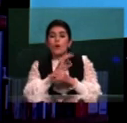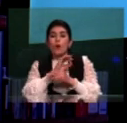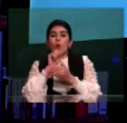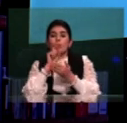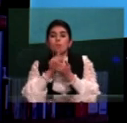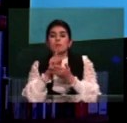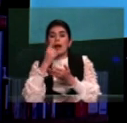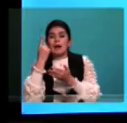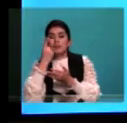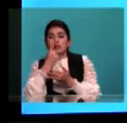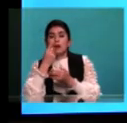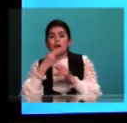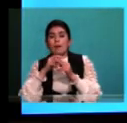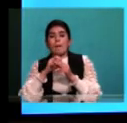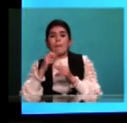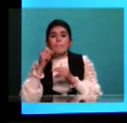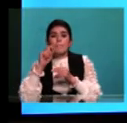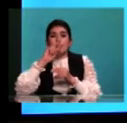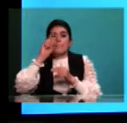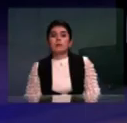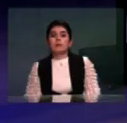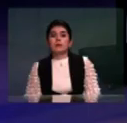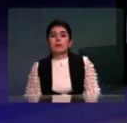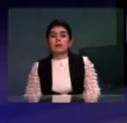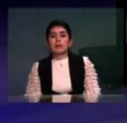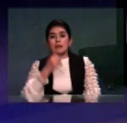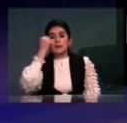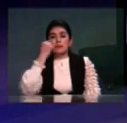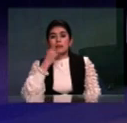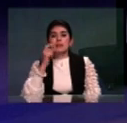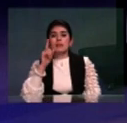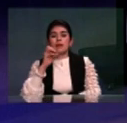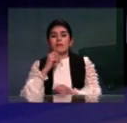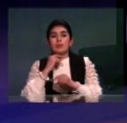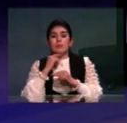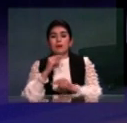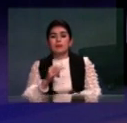упражнение 1 данного параграфа. Спасибо за внимание.